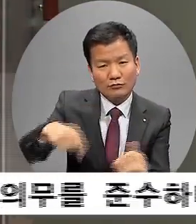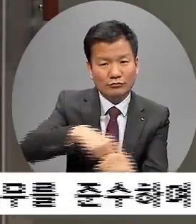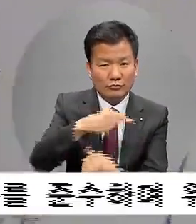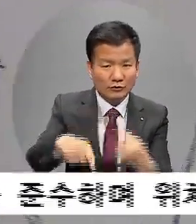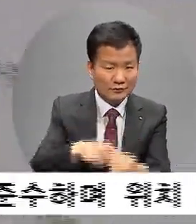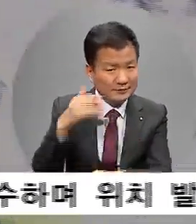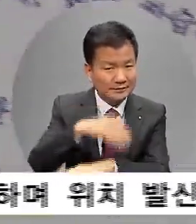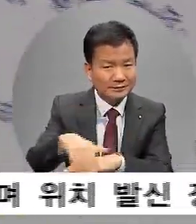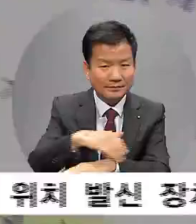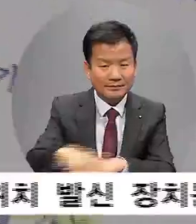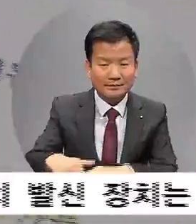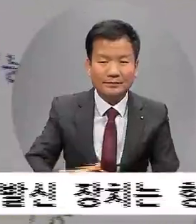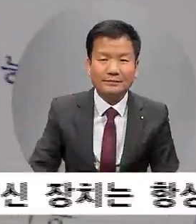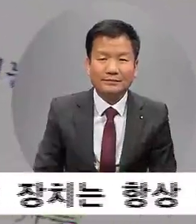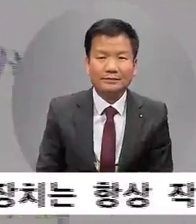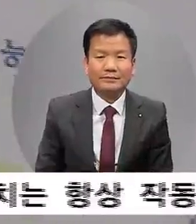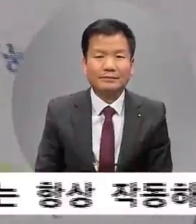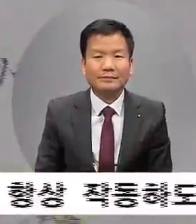운영할